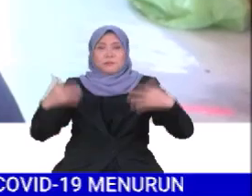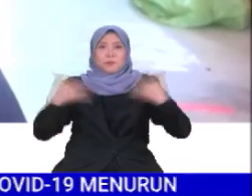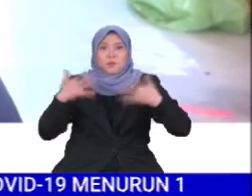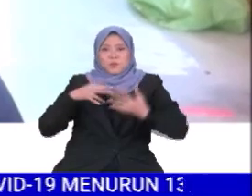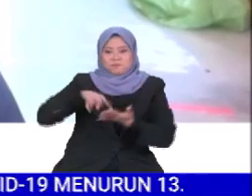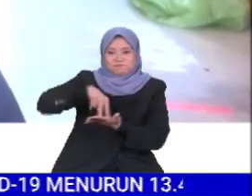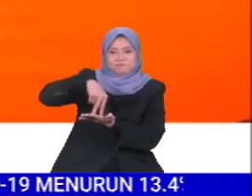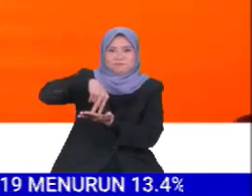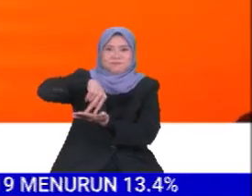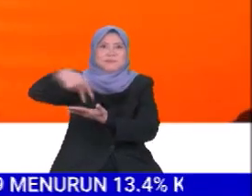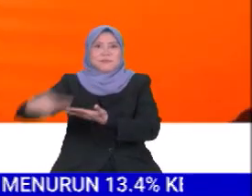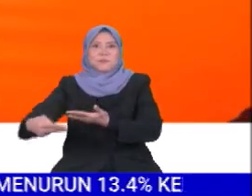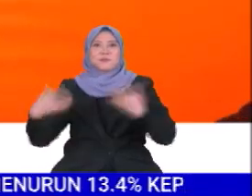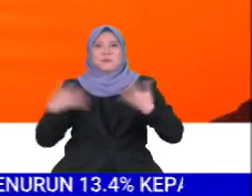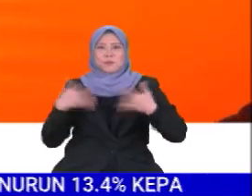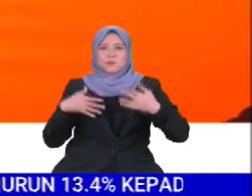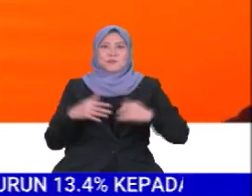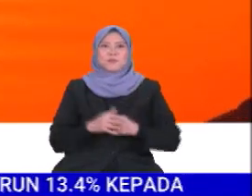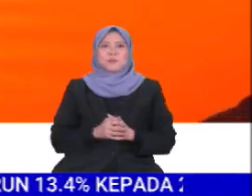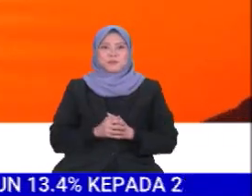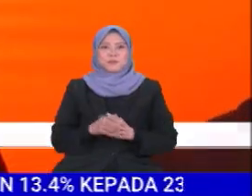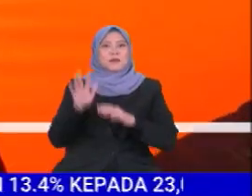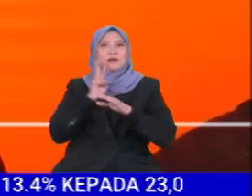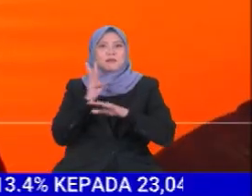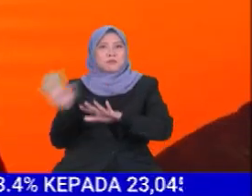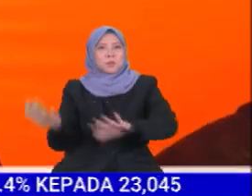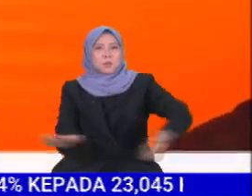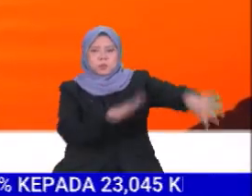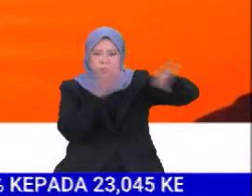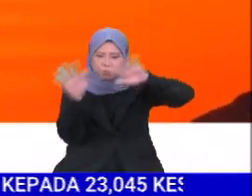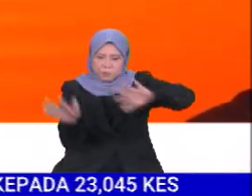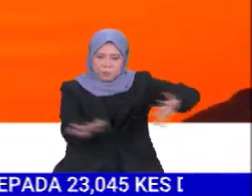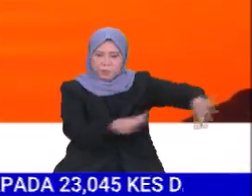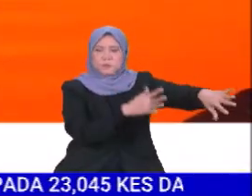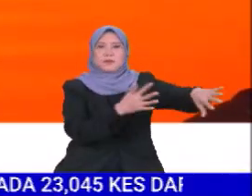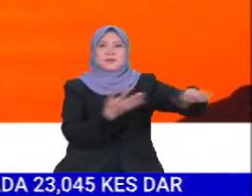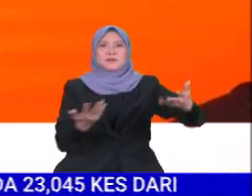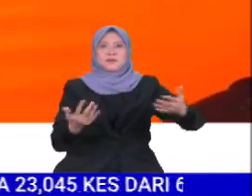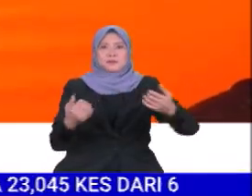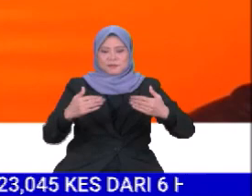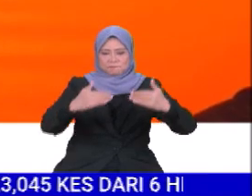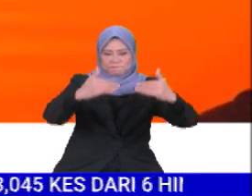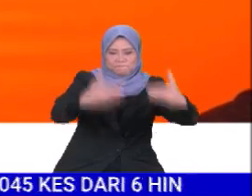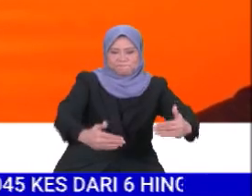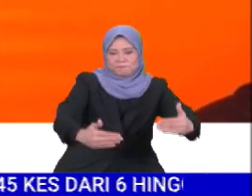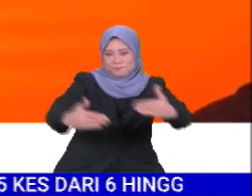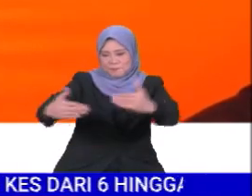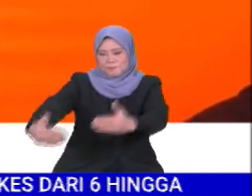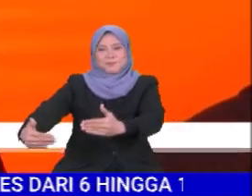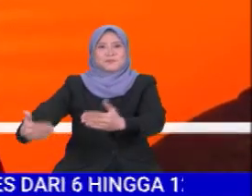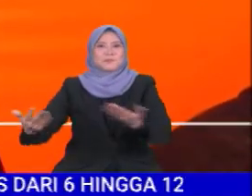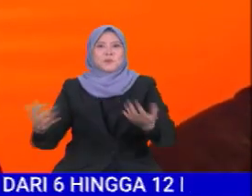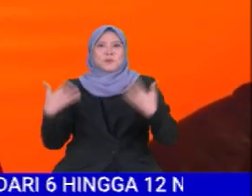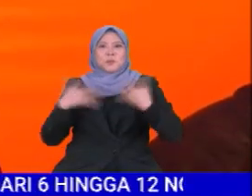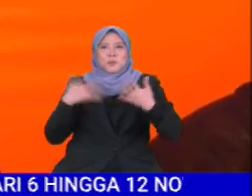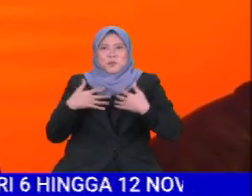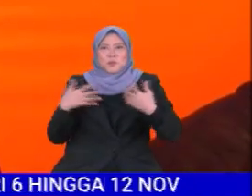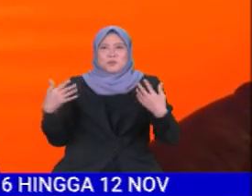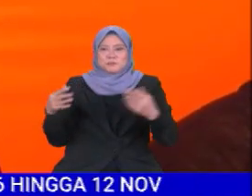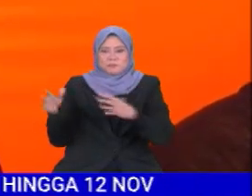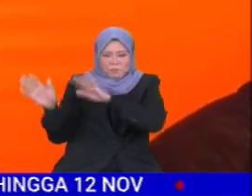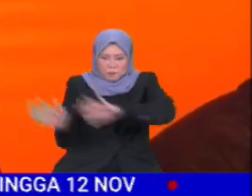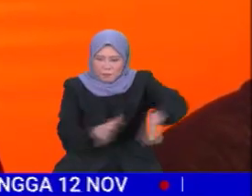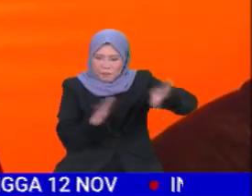ke. Kita bawa lari. Air itulah derah sikitnya. Nak boleh kau sapa tembok itulah. Air terlalu derah. Takut juga